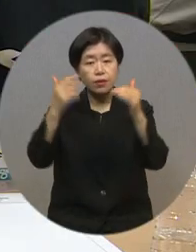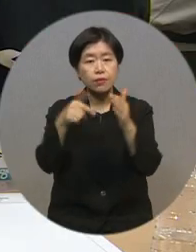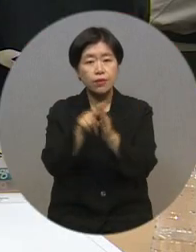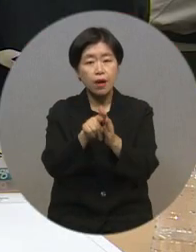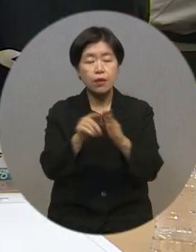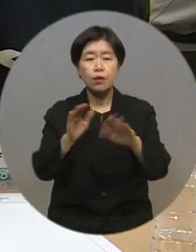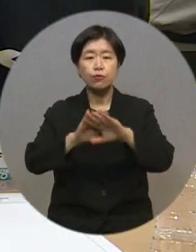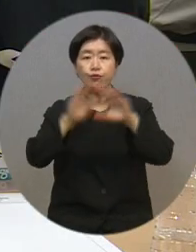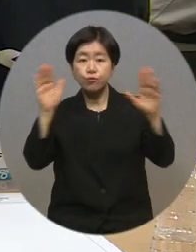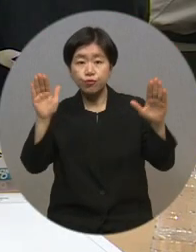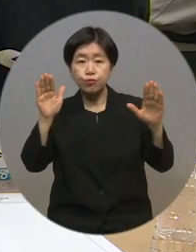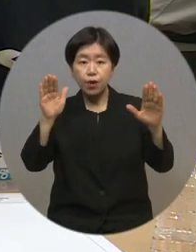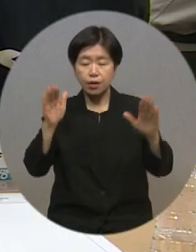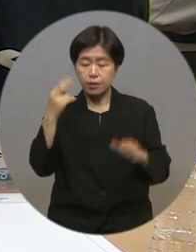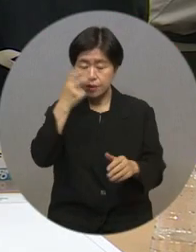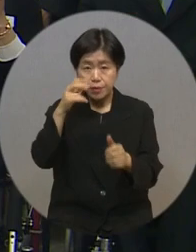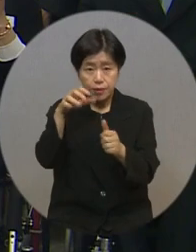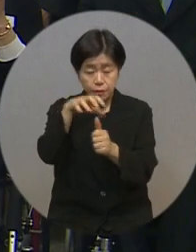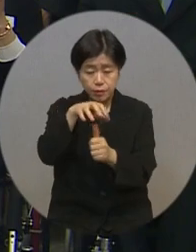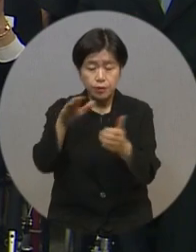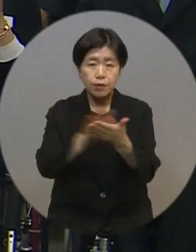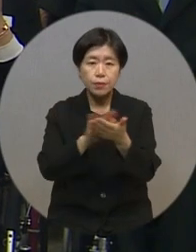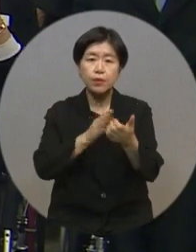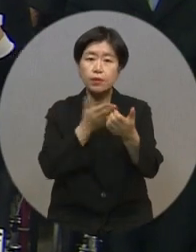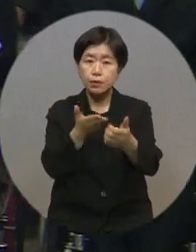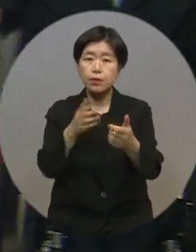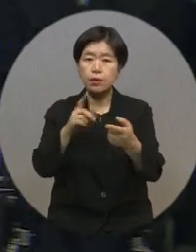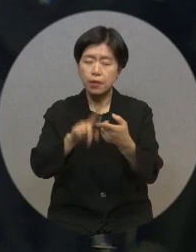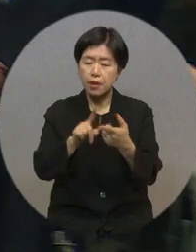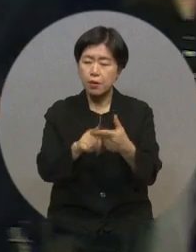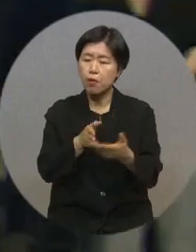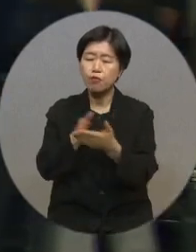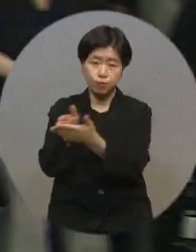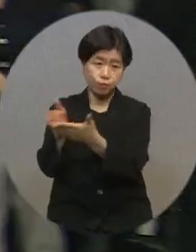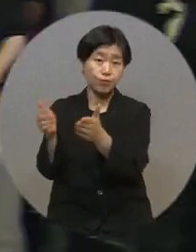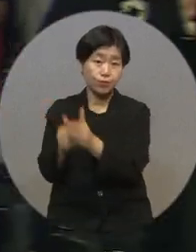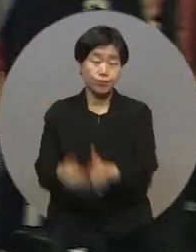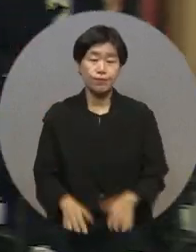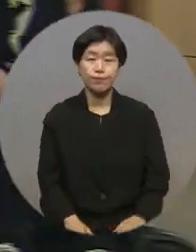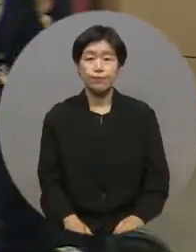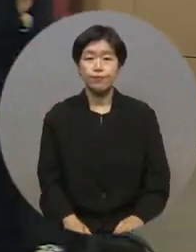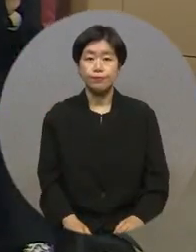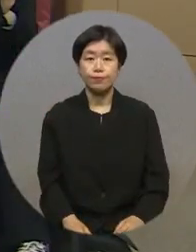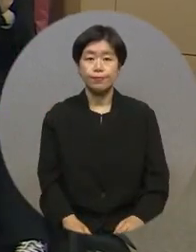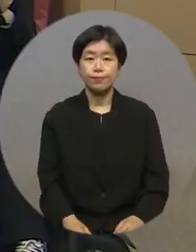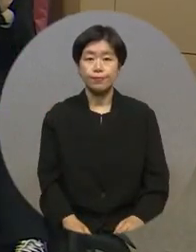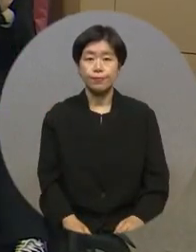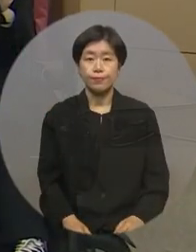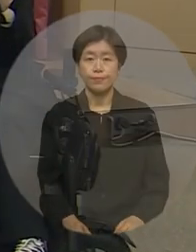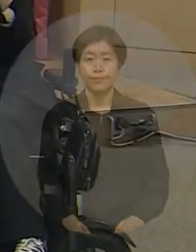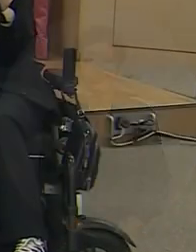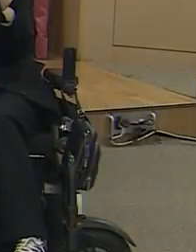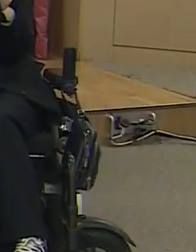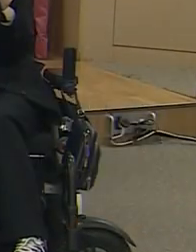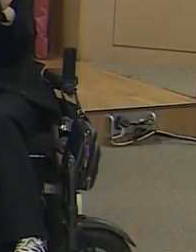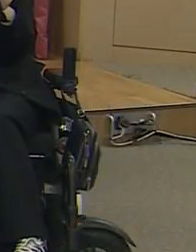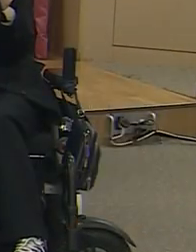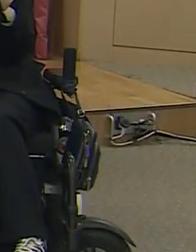같은 정책적 개선을 당선인들에게 요구하기도 했습니다. 복지TV 뉴스 김은별입니다.